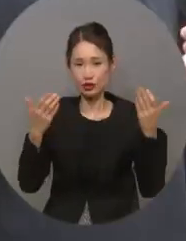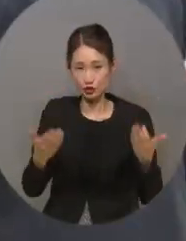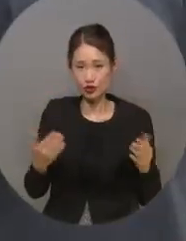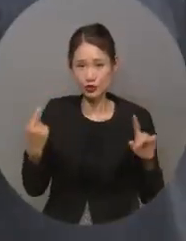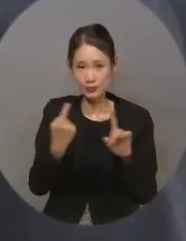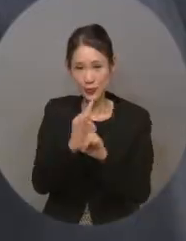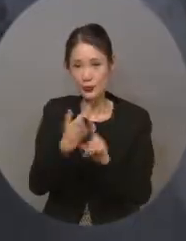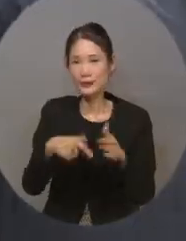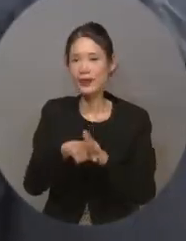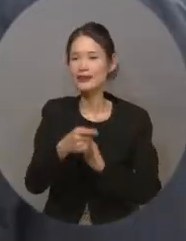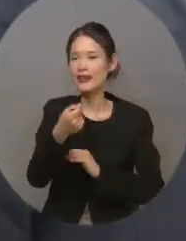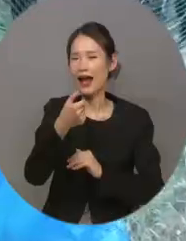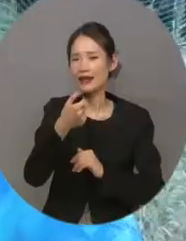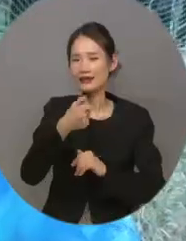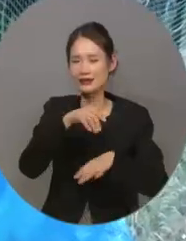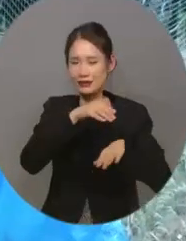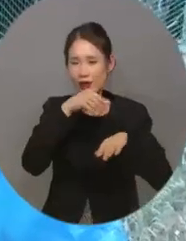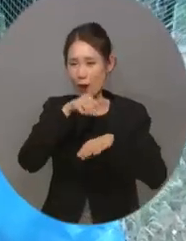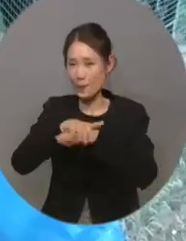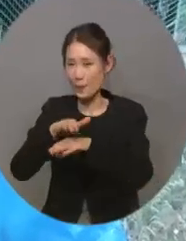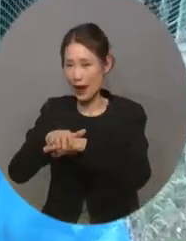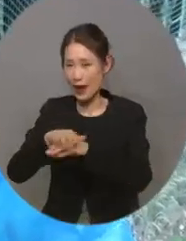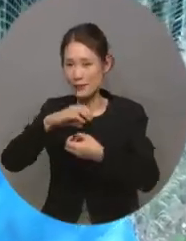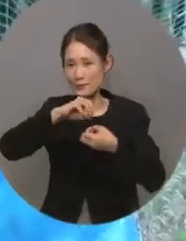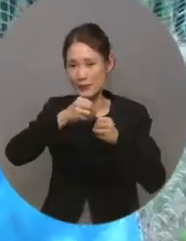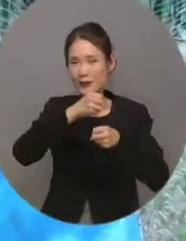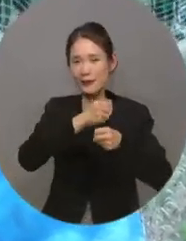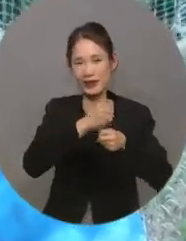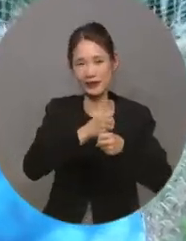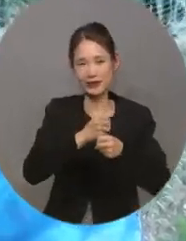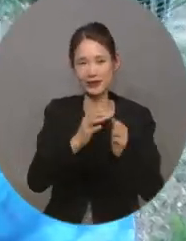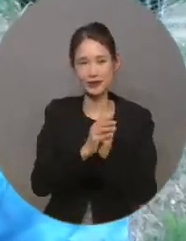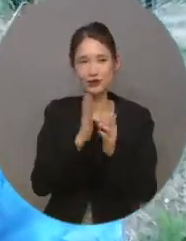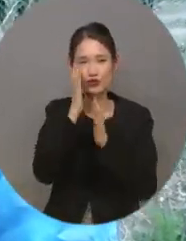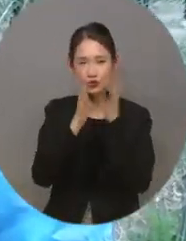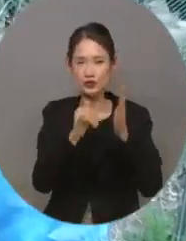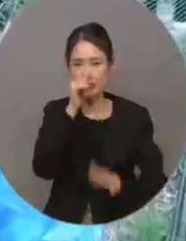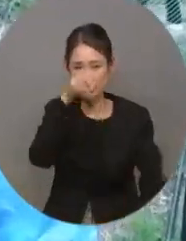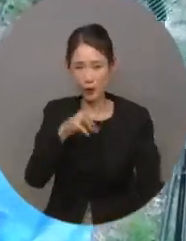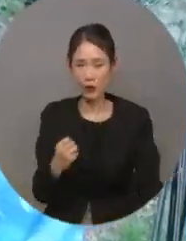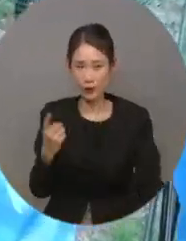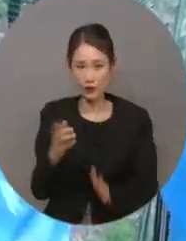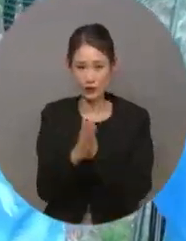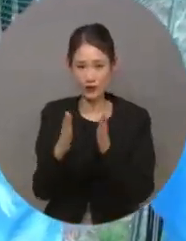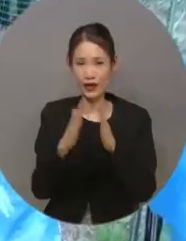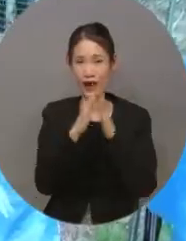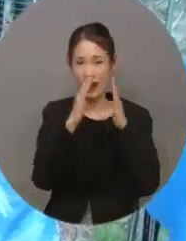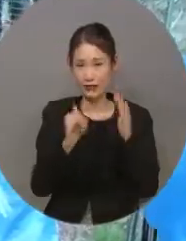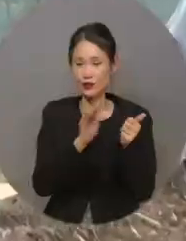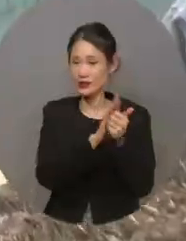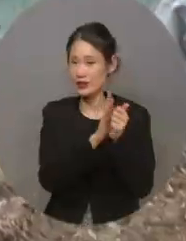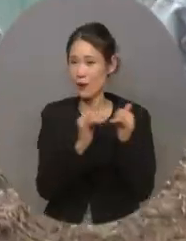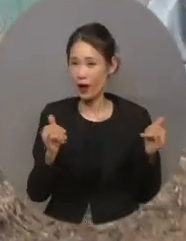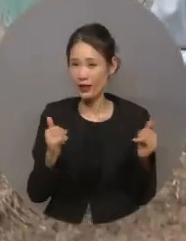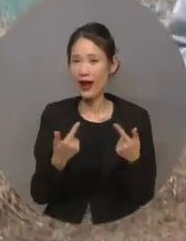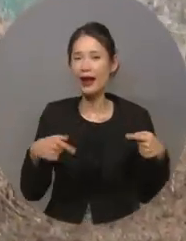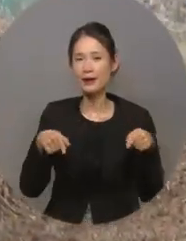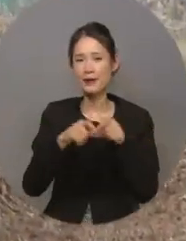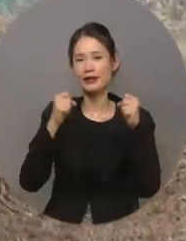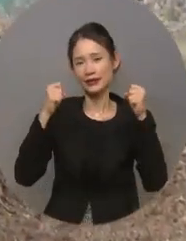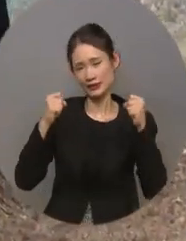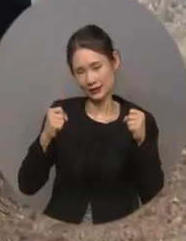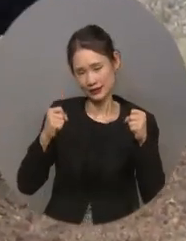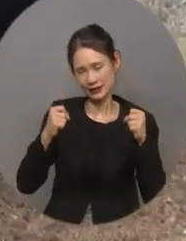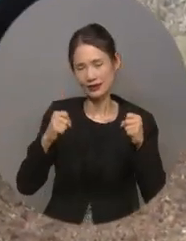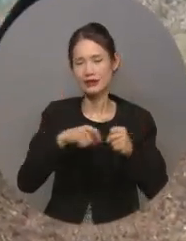텃밭 가꾸기를 계획했습니다. 숲이 있는 도시텃밭으로 출동한 발달장애인, 그들의 가족, 지원자들은 그곳에 머무는